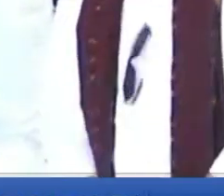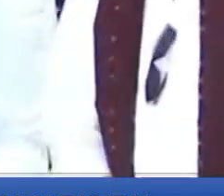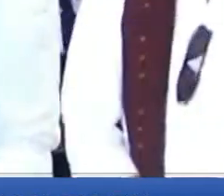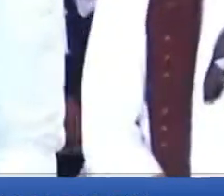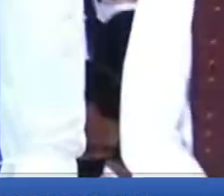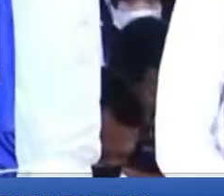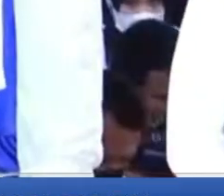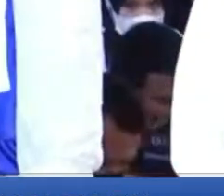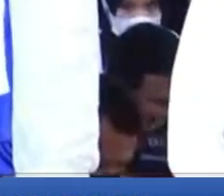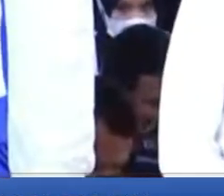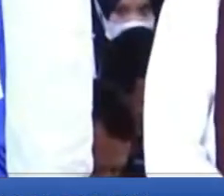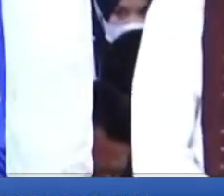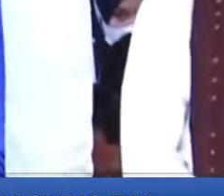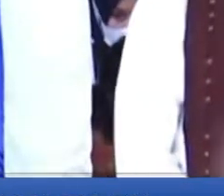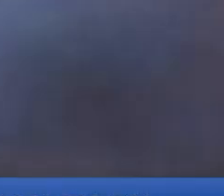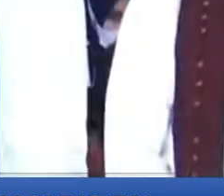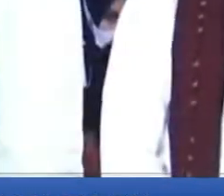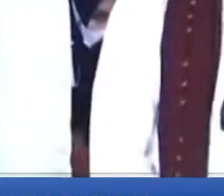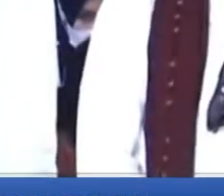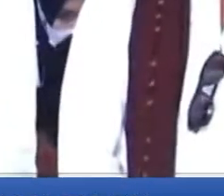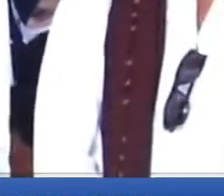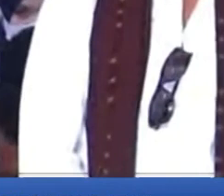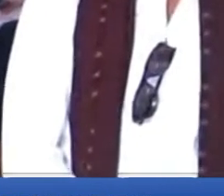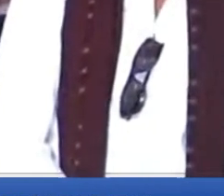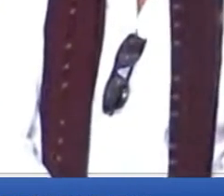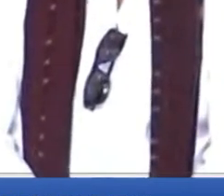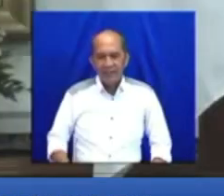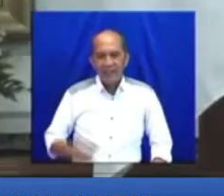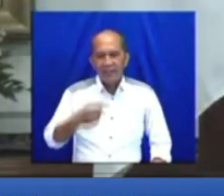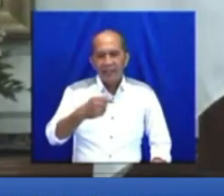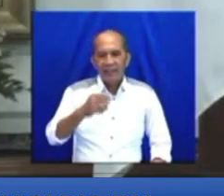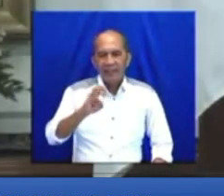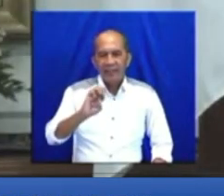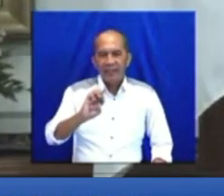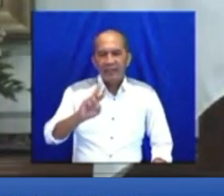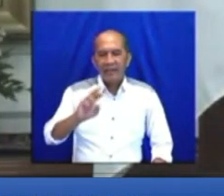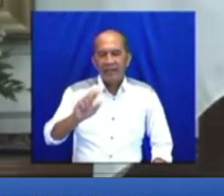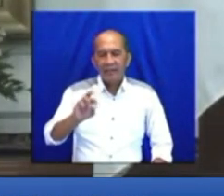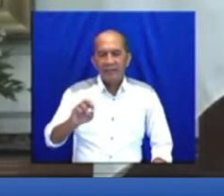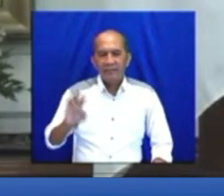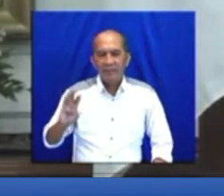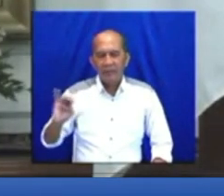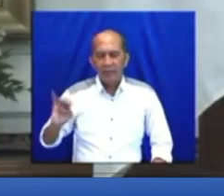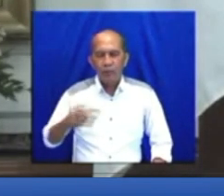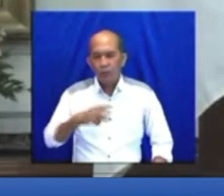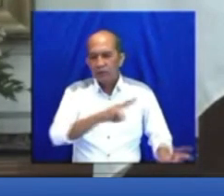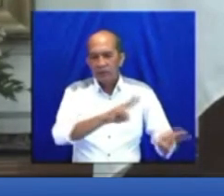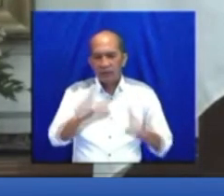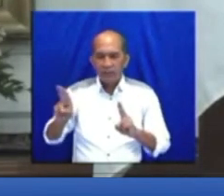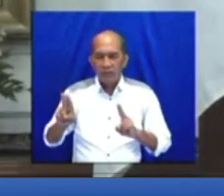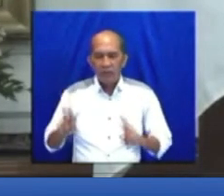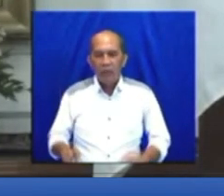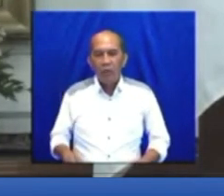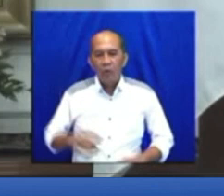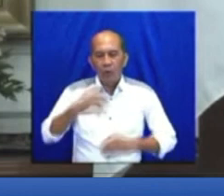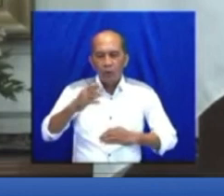untuk transformasi ekonomi digital. Gernas BBI juga diarahkan untuk mempersiapkan